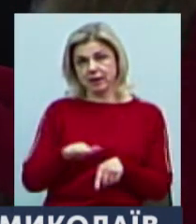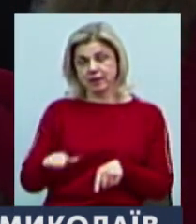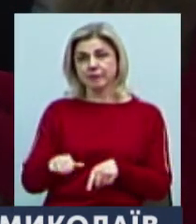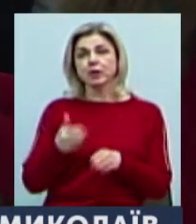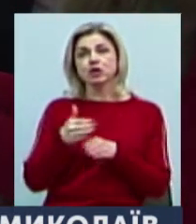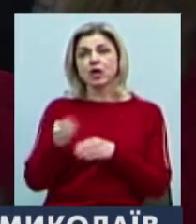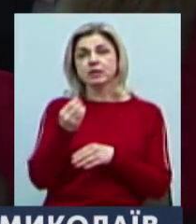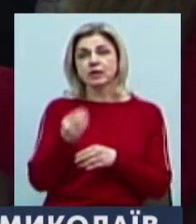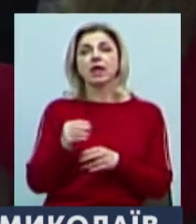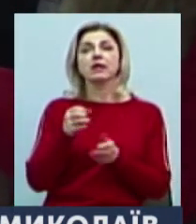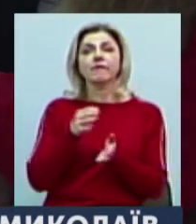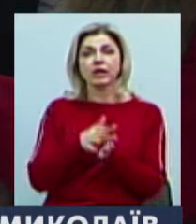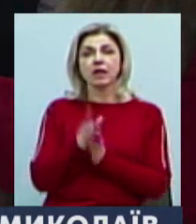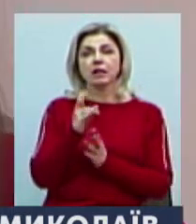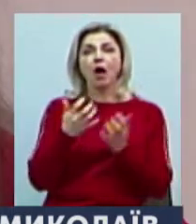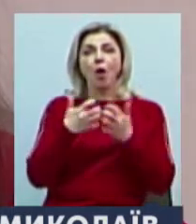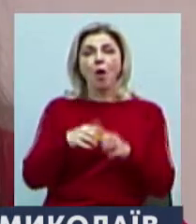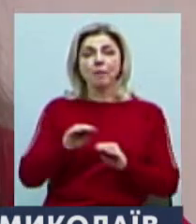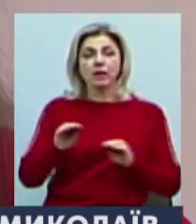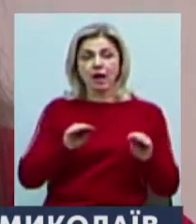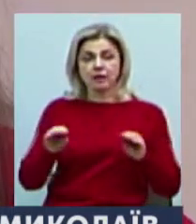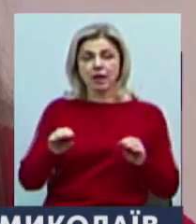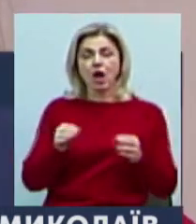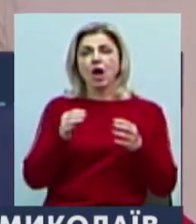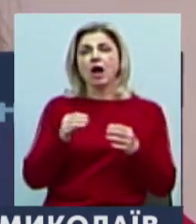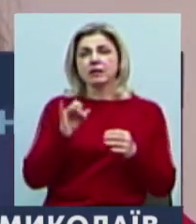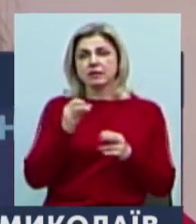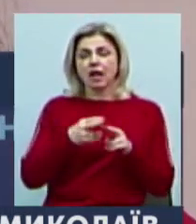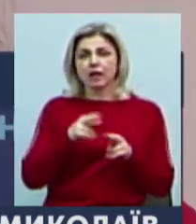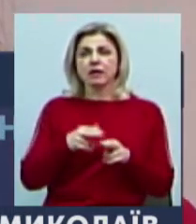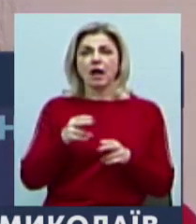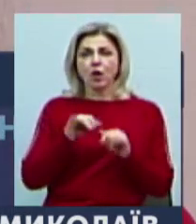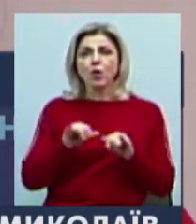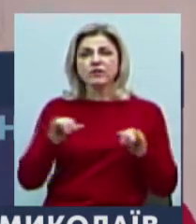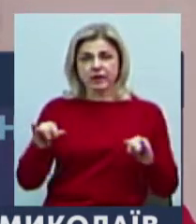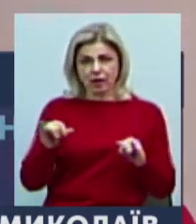на корекційно-реабілітаційне обладнання. Розвиток дрібної, грубої моторики,